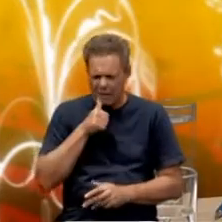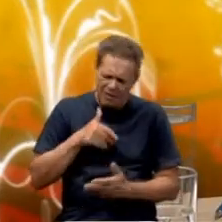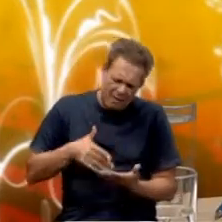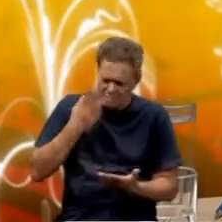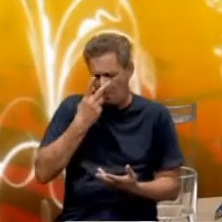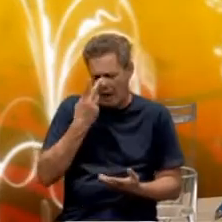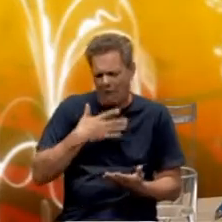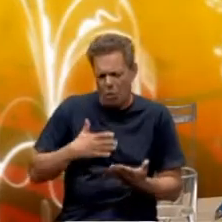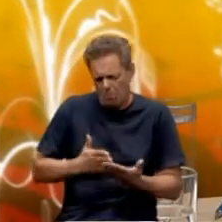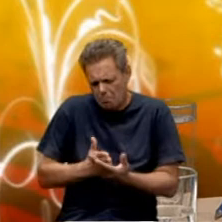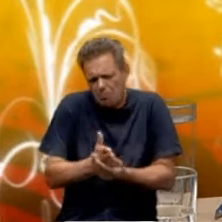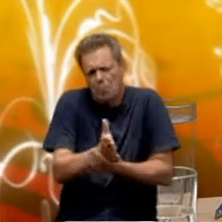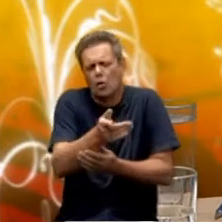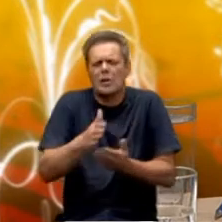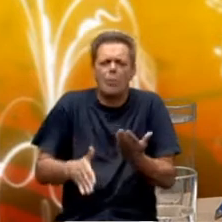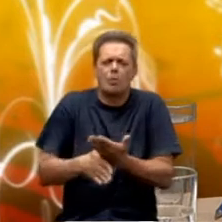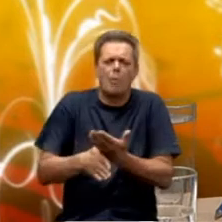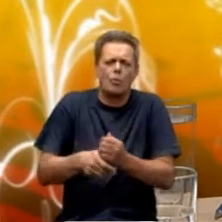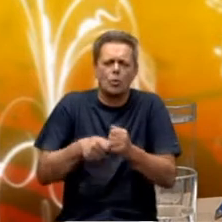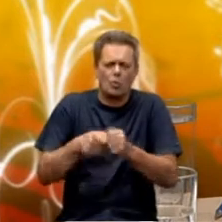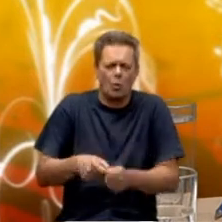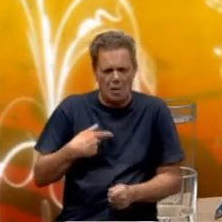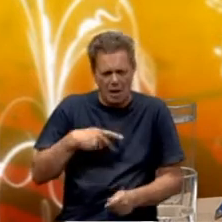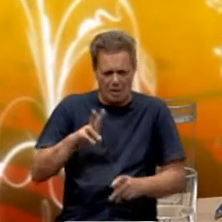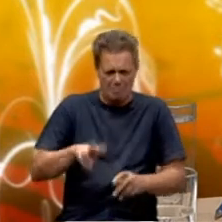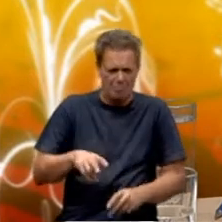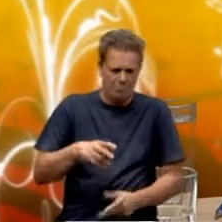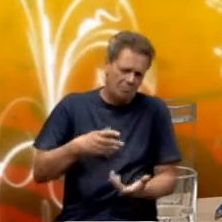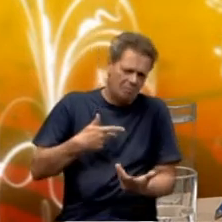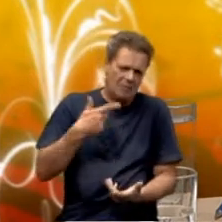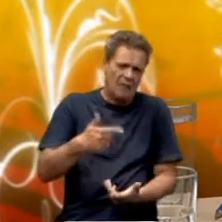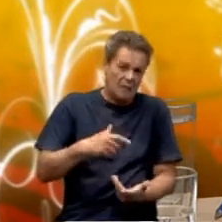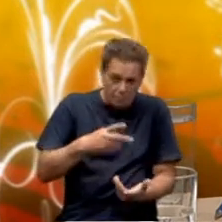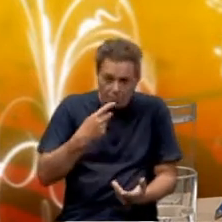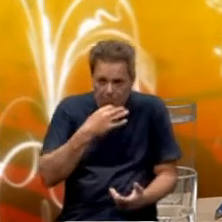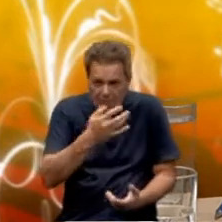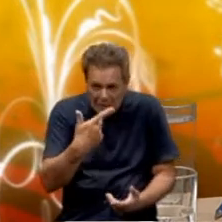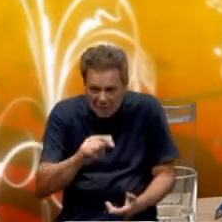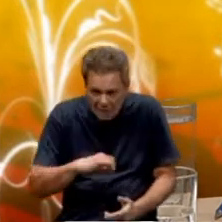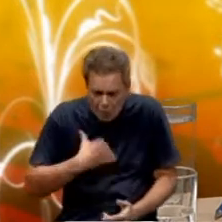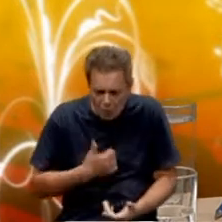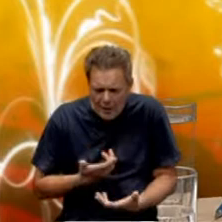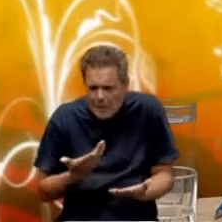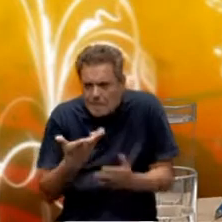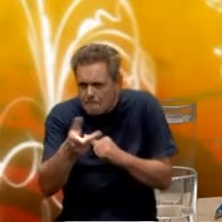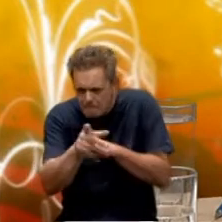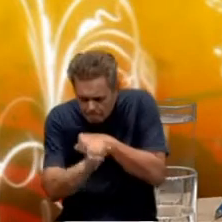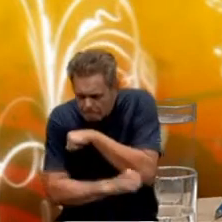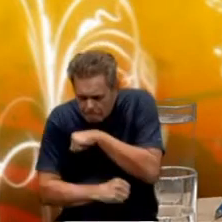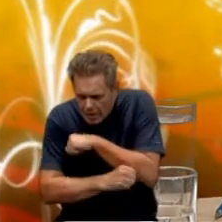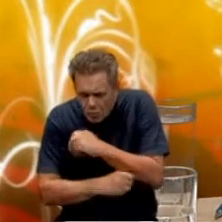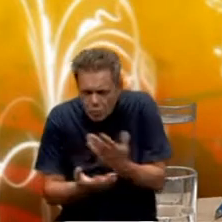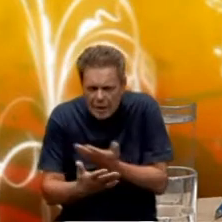drugi. Da. A inače što imate 20 godina, mlada na 20 pragu, godina, na pragu. Je li nešto studirate? Je li ste